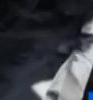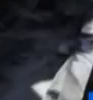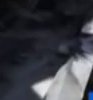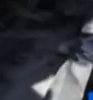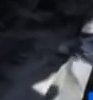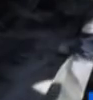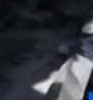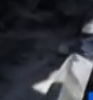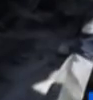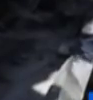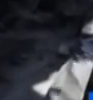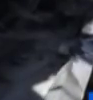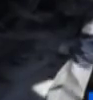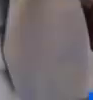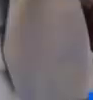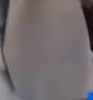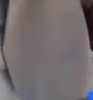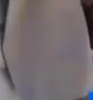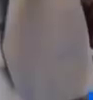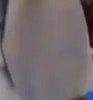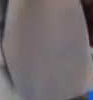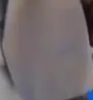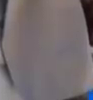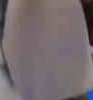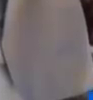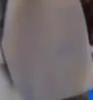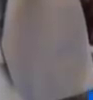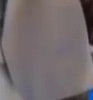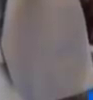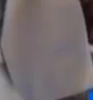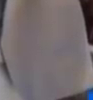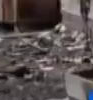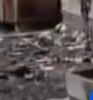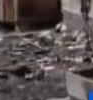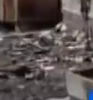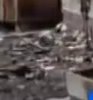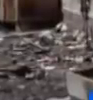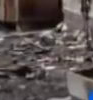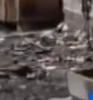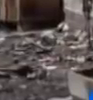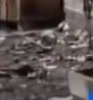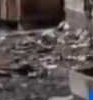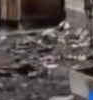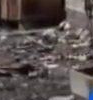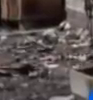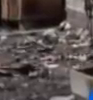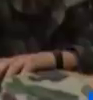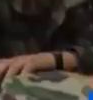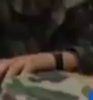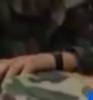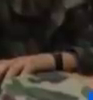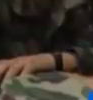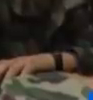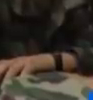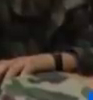деп берген уәдесі әлі орындалмай жатыр деп ашулы. Ал бірнеше сауда нысанының сау тамтығын қалдырмаған жалының 2000